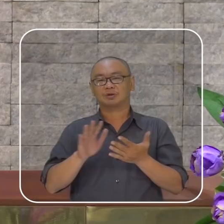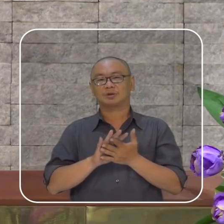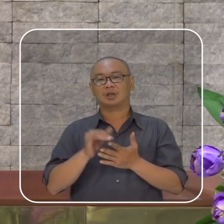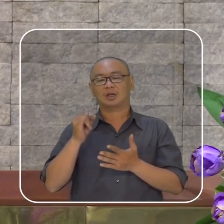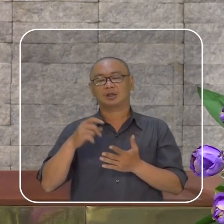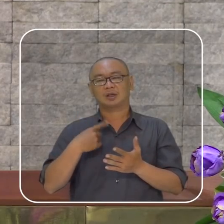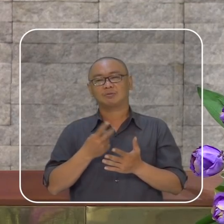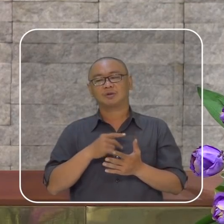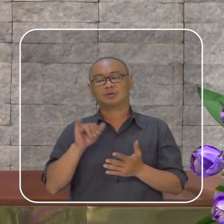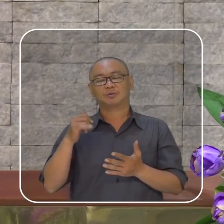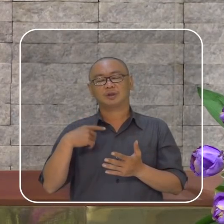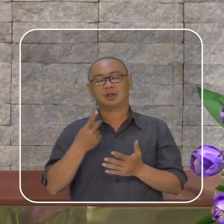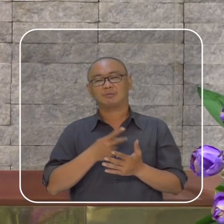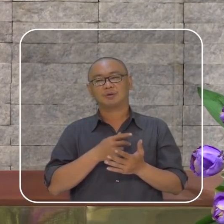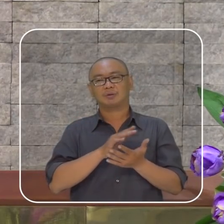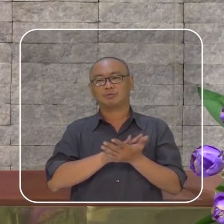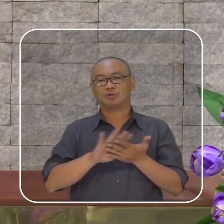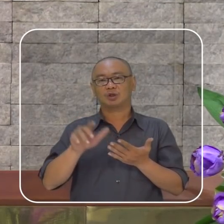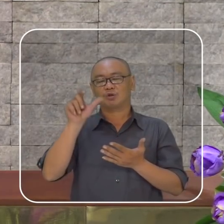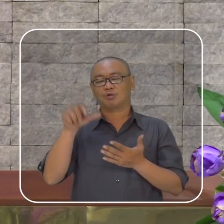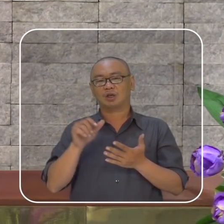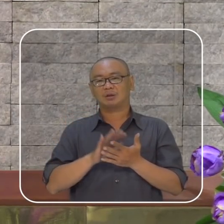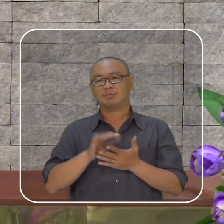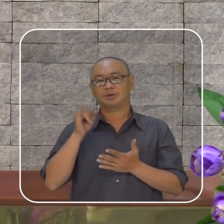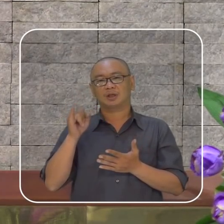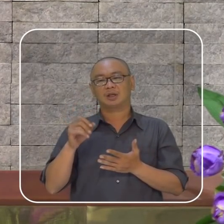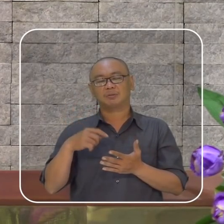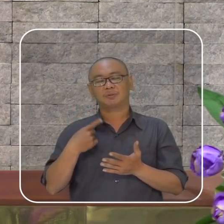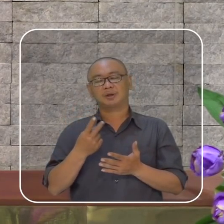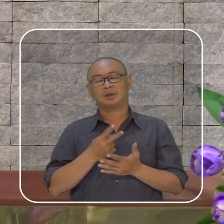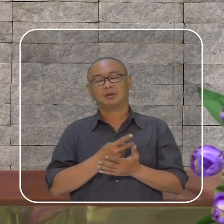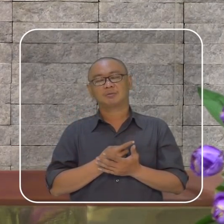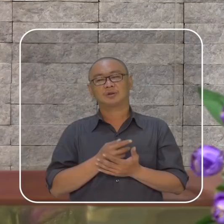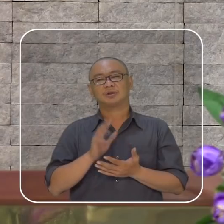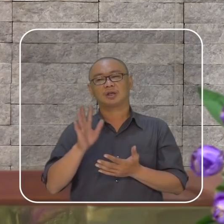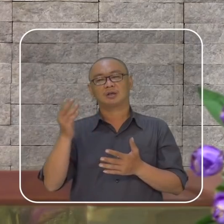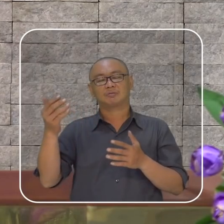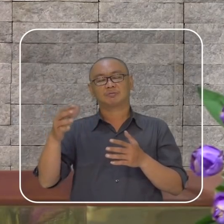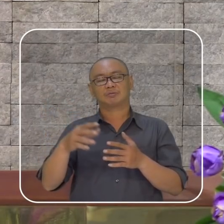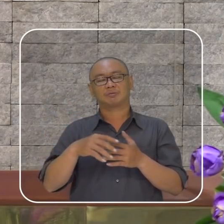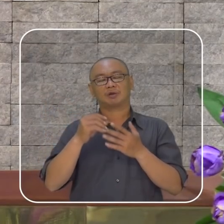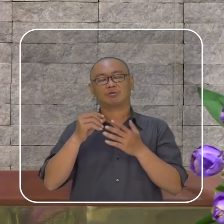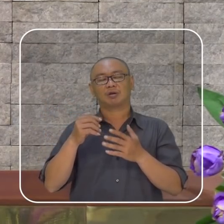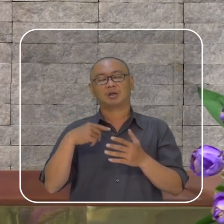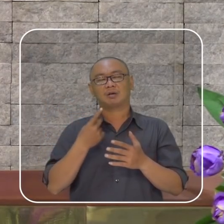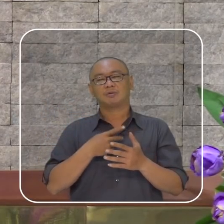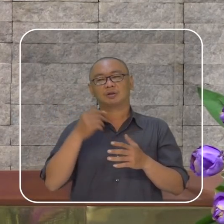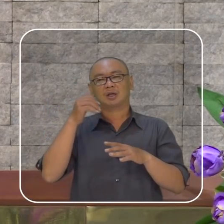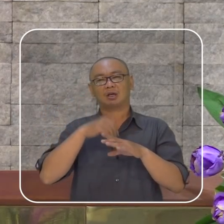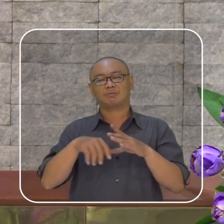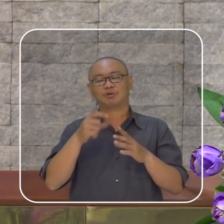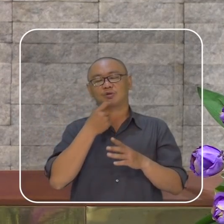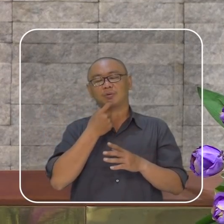kami, seperti kami juga mengampuni orang yang bersalah kepada kami. Dan janganlah membawa kami ke